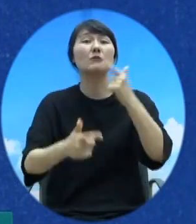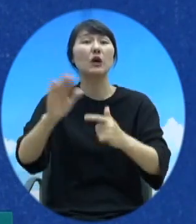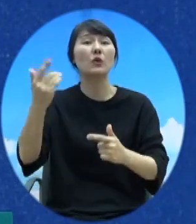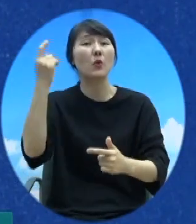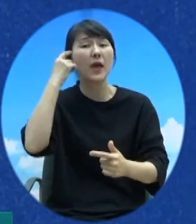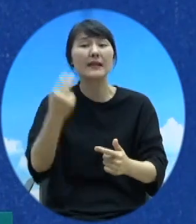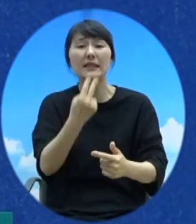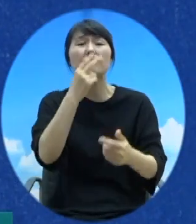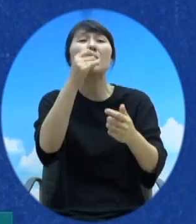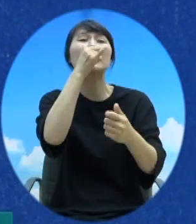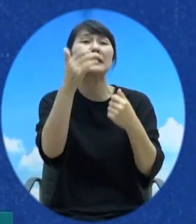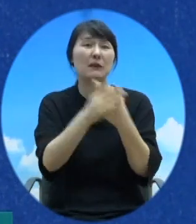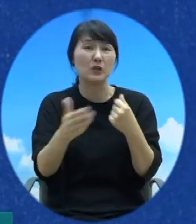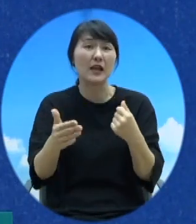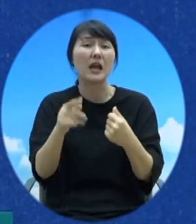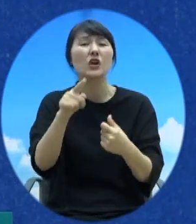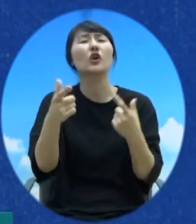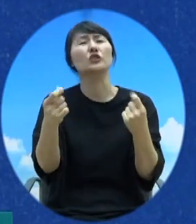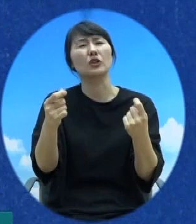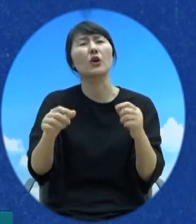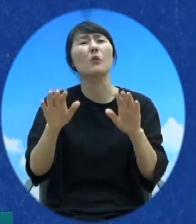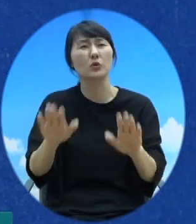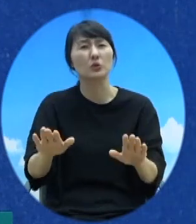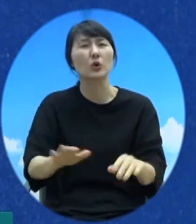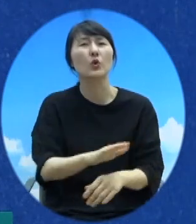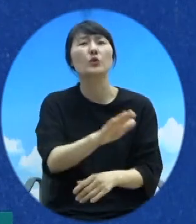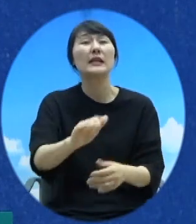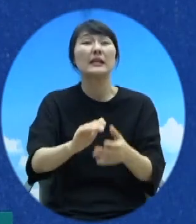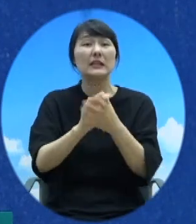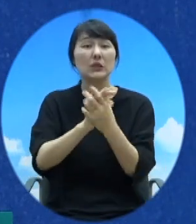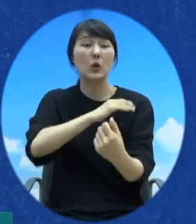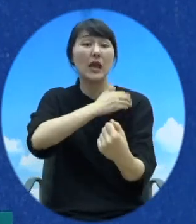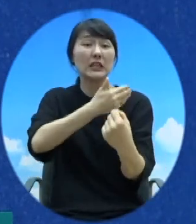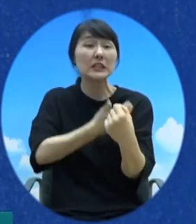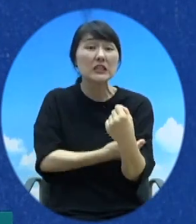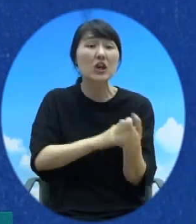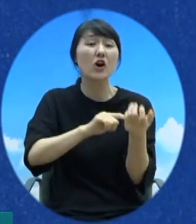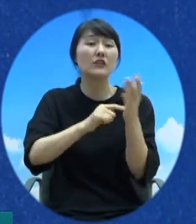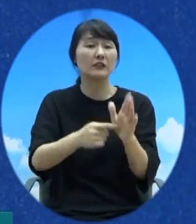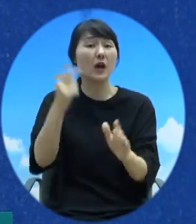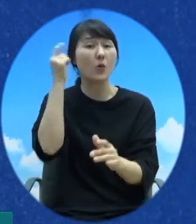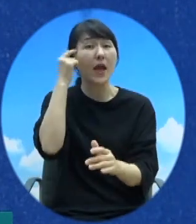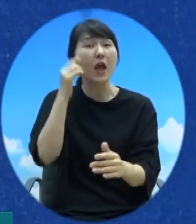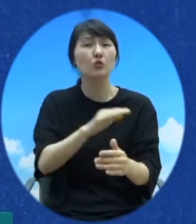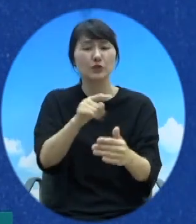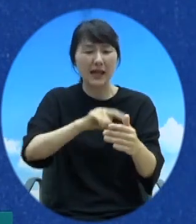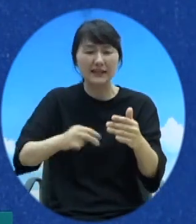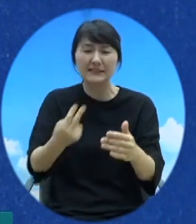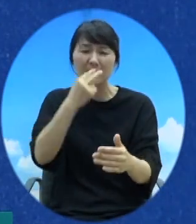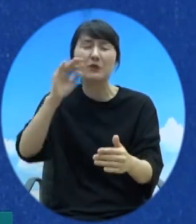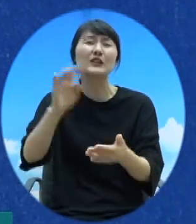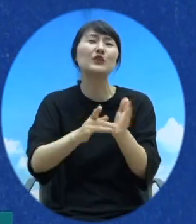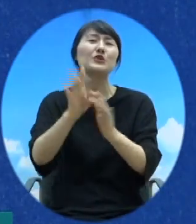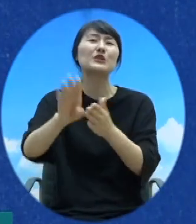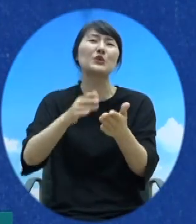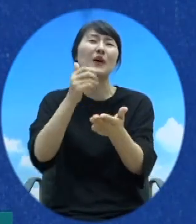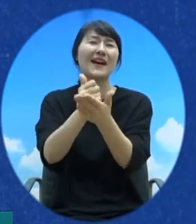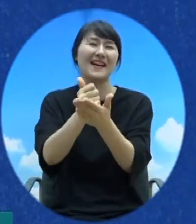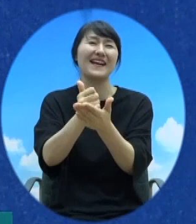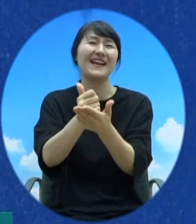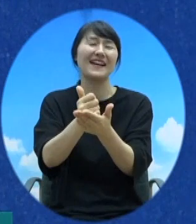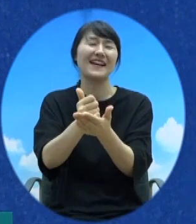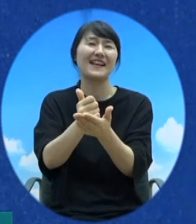역사하는 것처럼 오늘 우리의 기도가 능력으로 역사하는 것은 우리 안에 생명 되신 예수